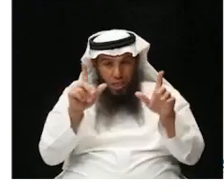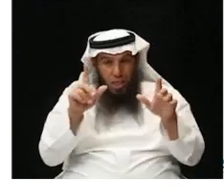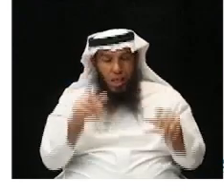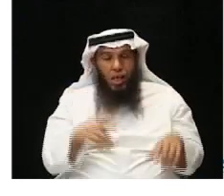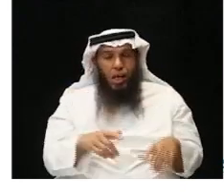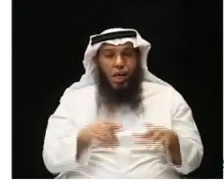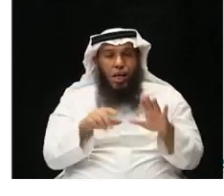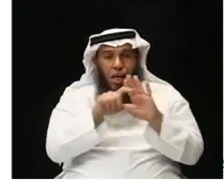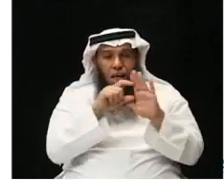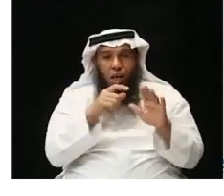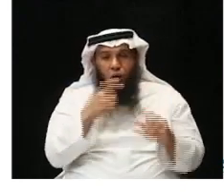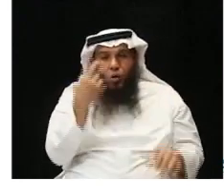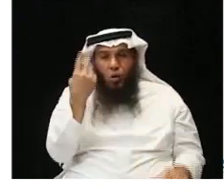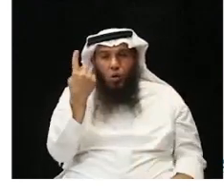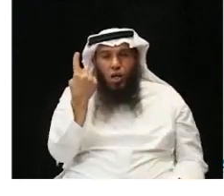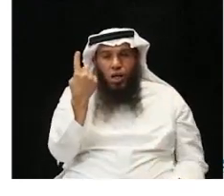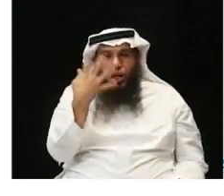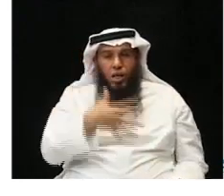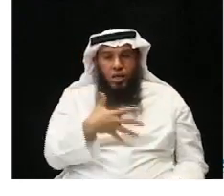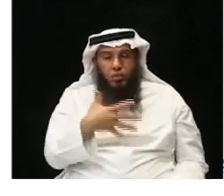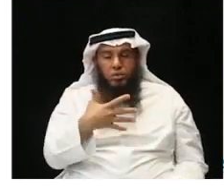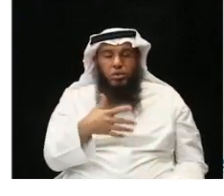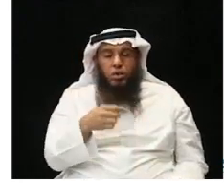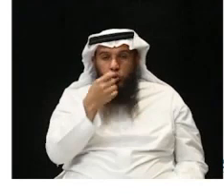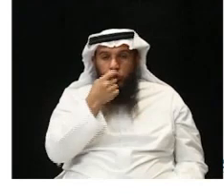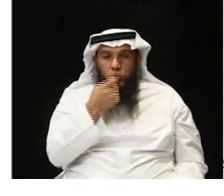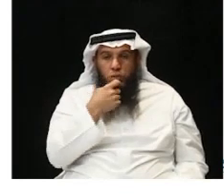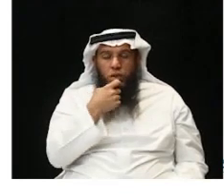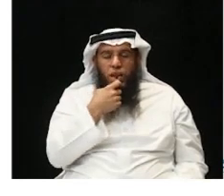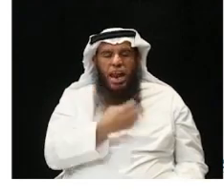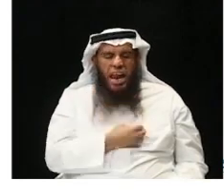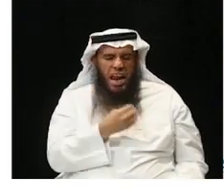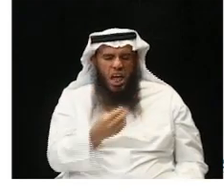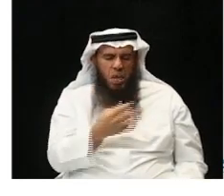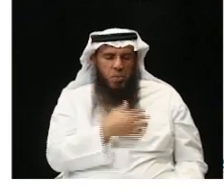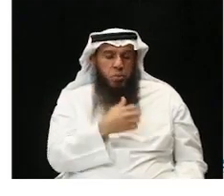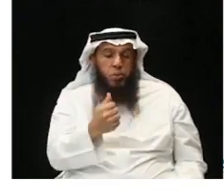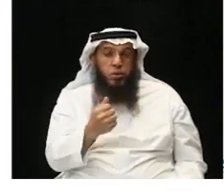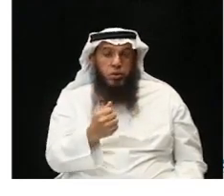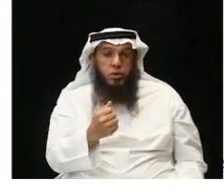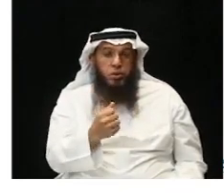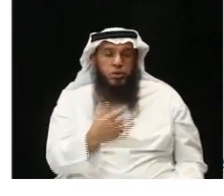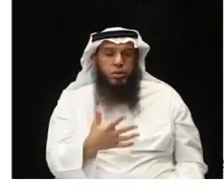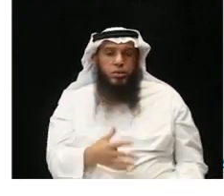رقم 51 أن القرآن الكريم رحمة للمؤمنين، لهذا قال: